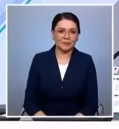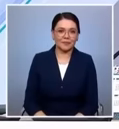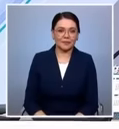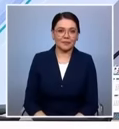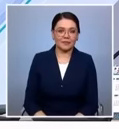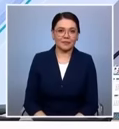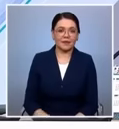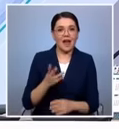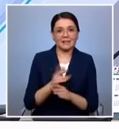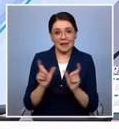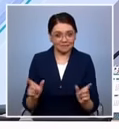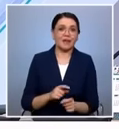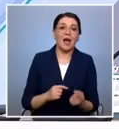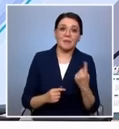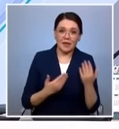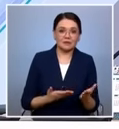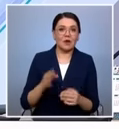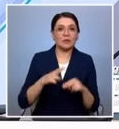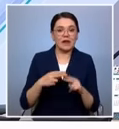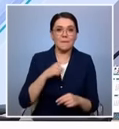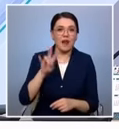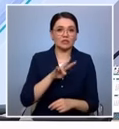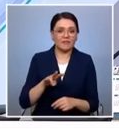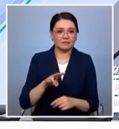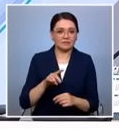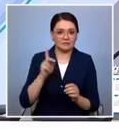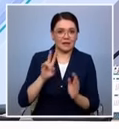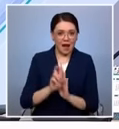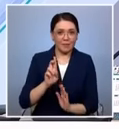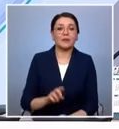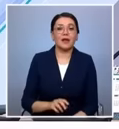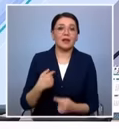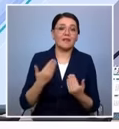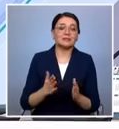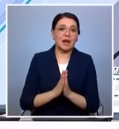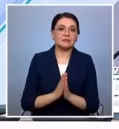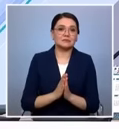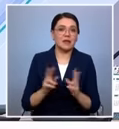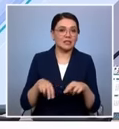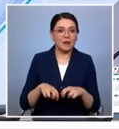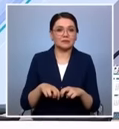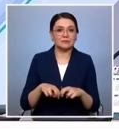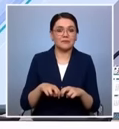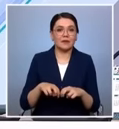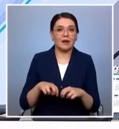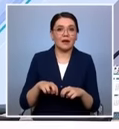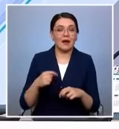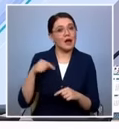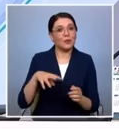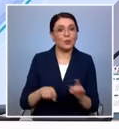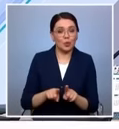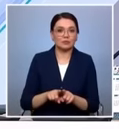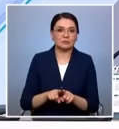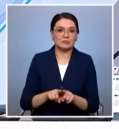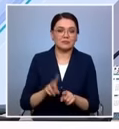и осталось тут, собственно, меньше года, ну, и там еще конь не валялся, и только трубы поменяли. Ну, в общем, честно говоря, вот это слушать уже было неинтересно.